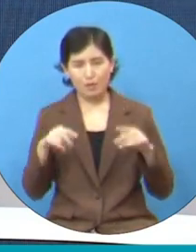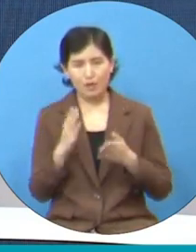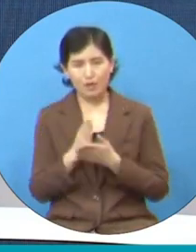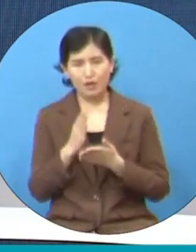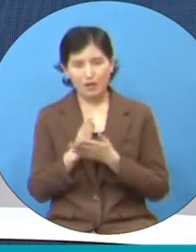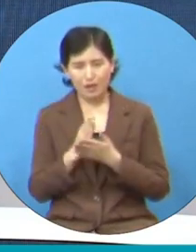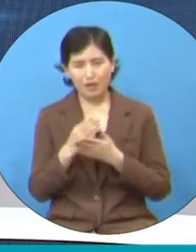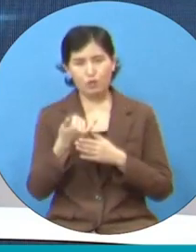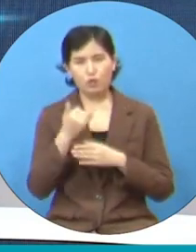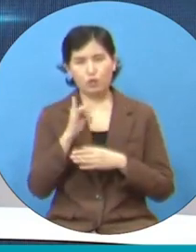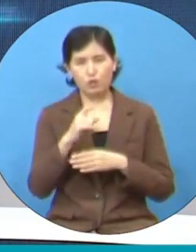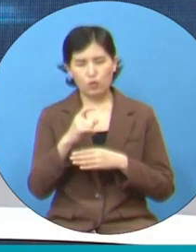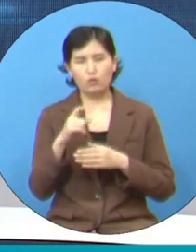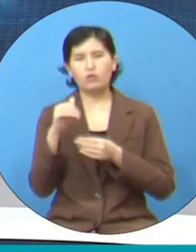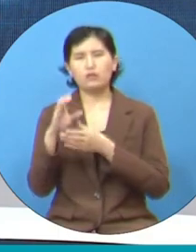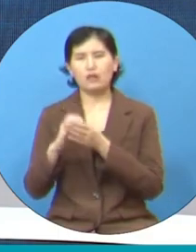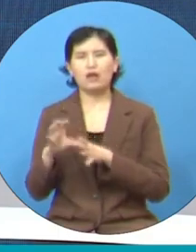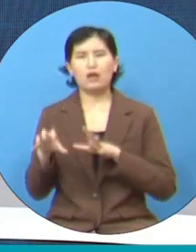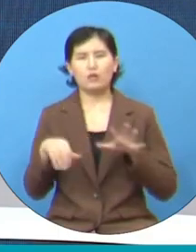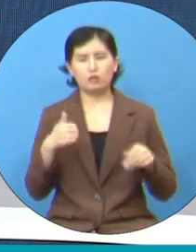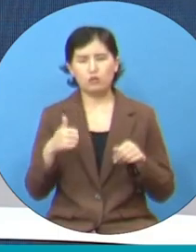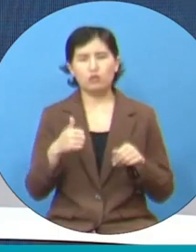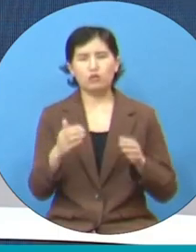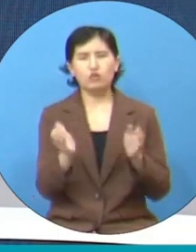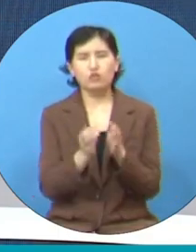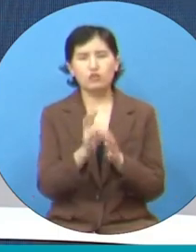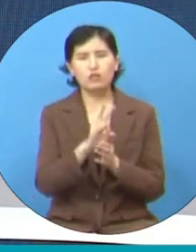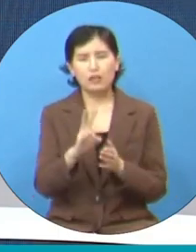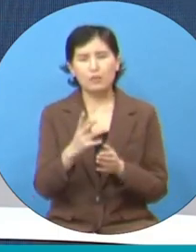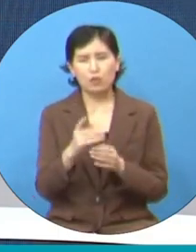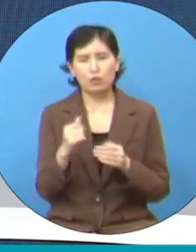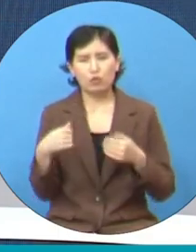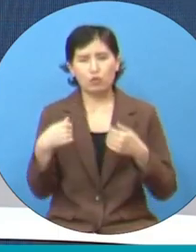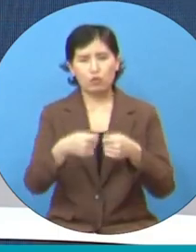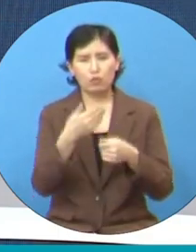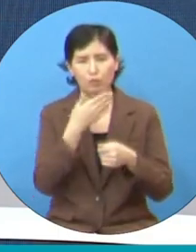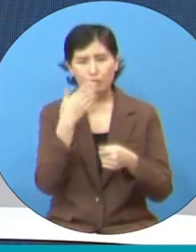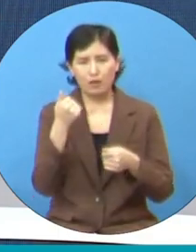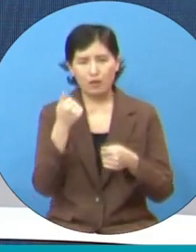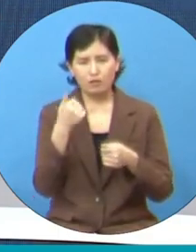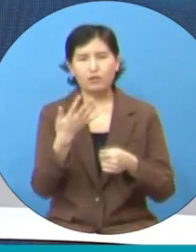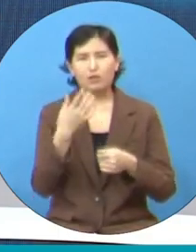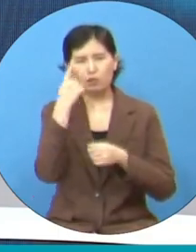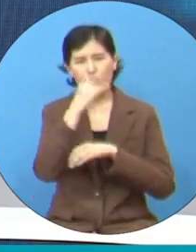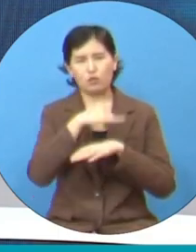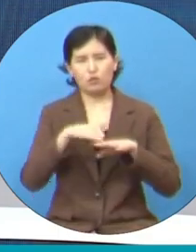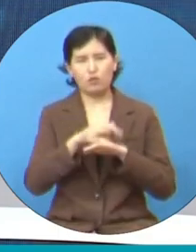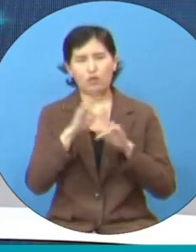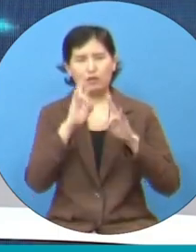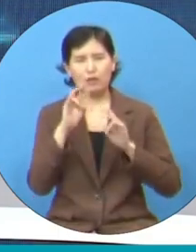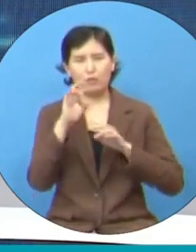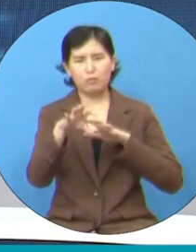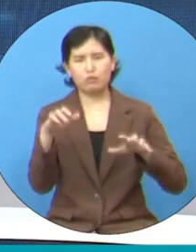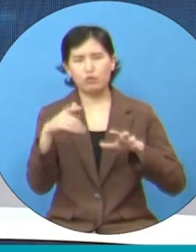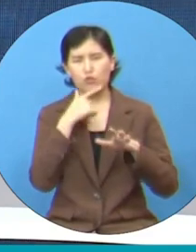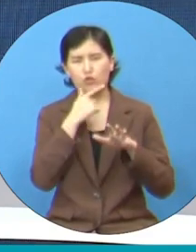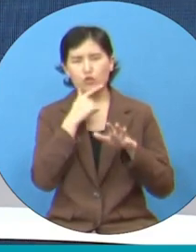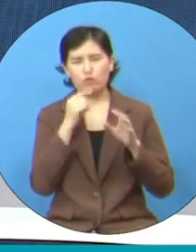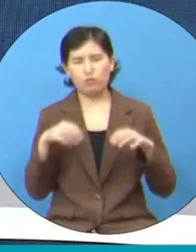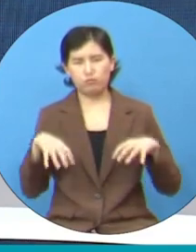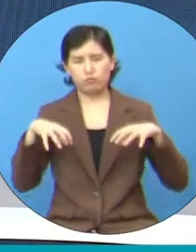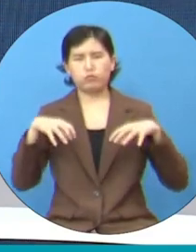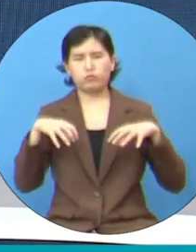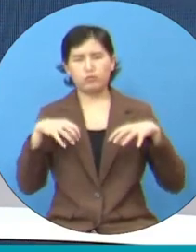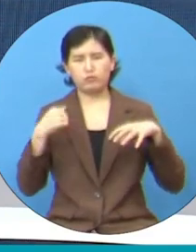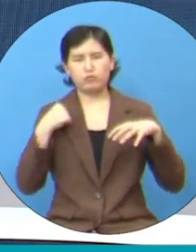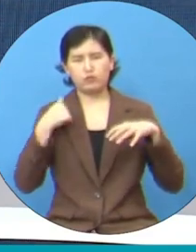авдаг. Харин бусад жижиг намууд өөрсдөө санхүүжүүлдэг учраас манай олон намын тогтолцоо бий болж чадаагүй. За үүнээс болж ирэх